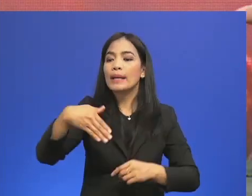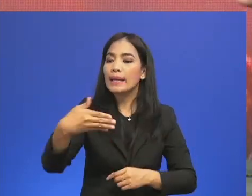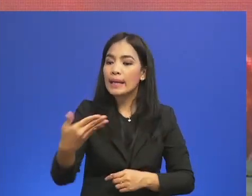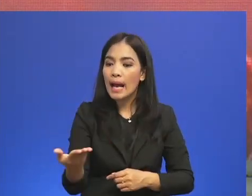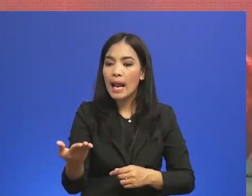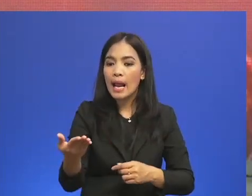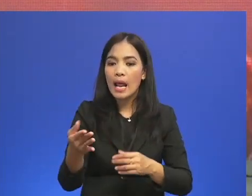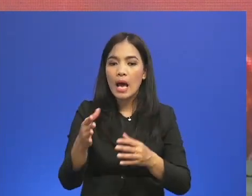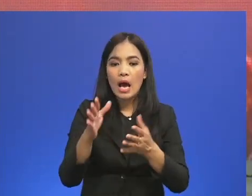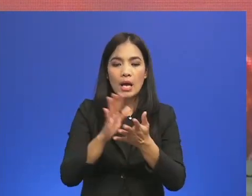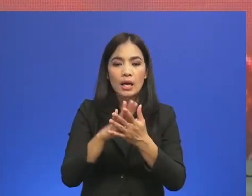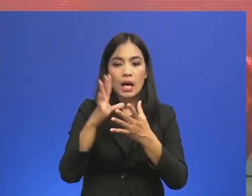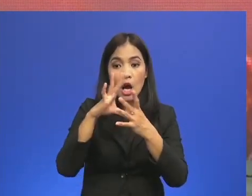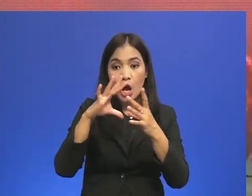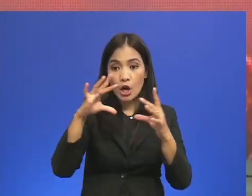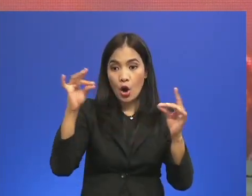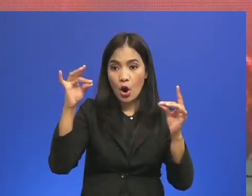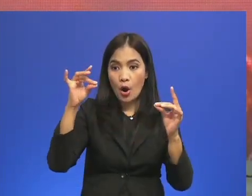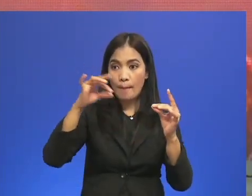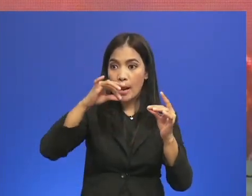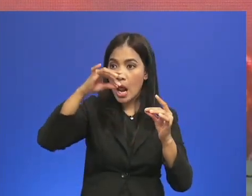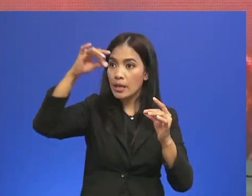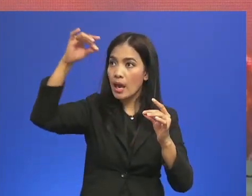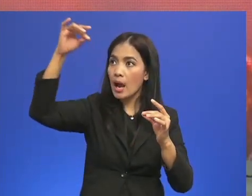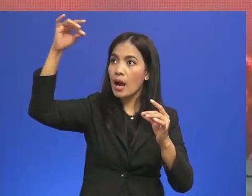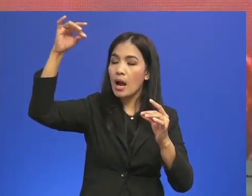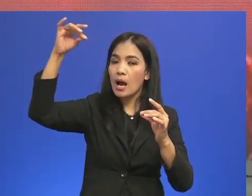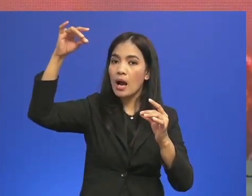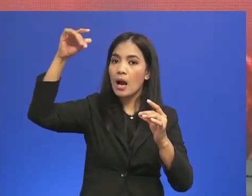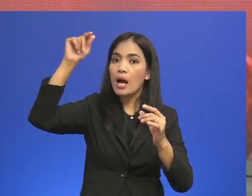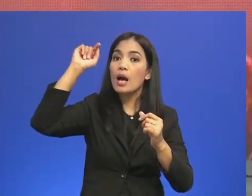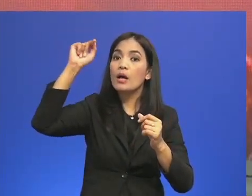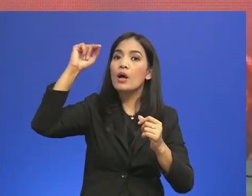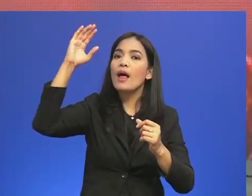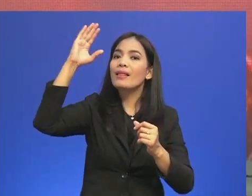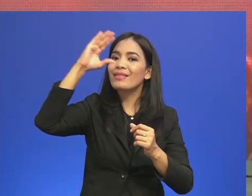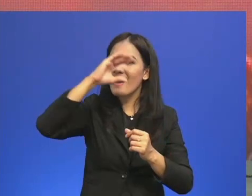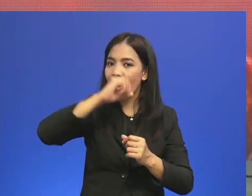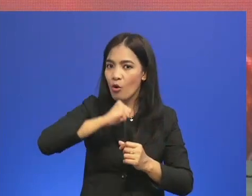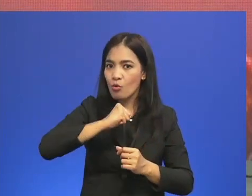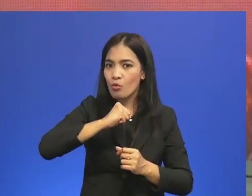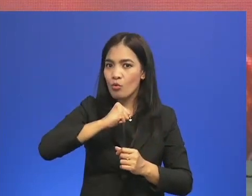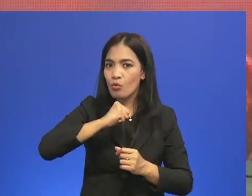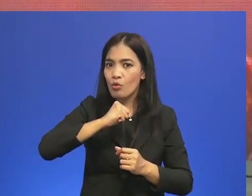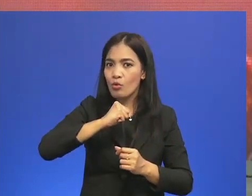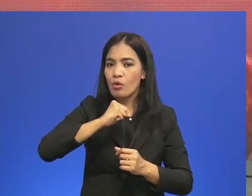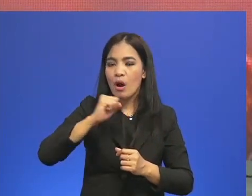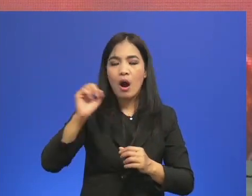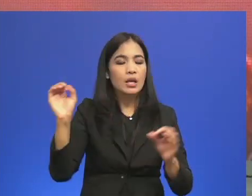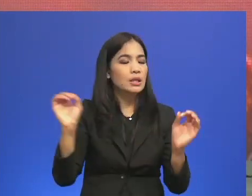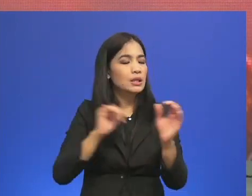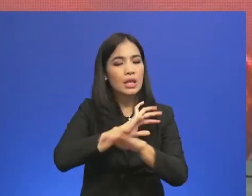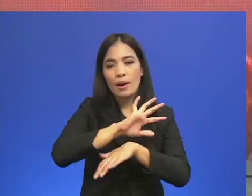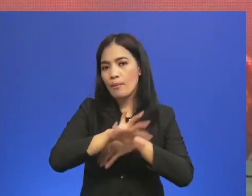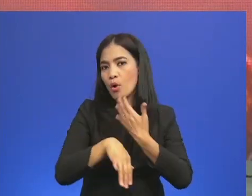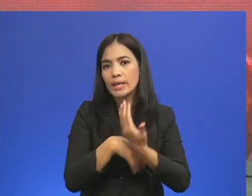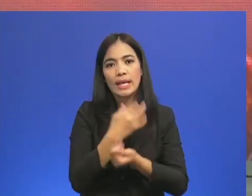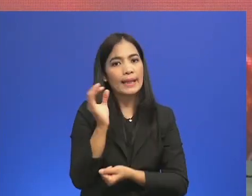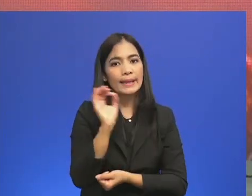roh melayang ke atas, baru Anda tahu, you are nothing. You are